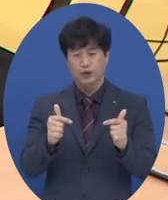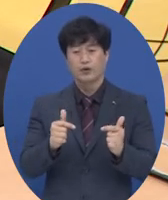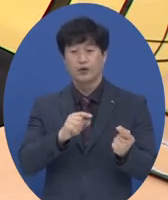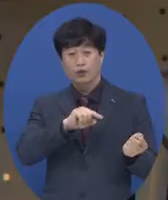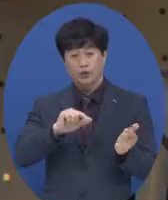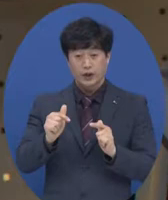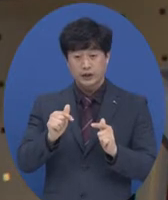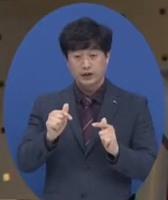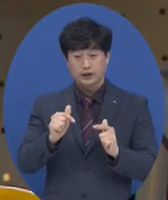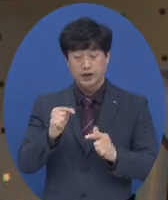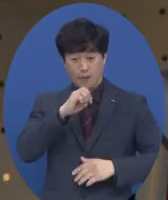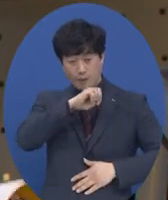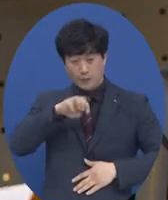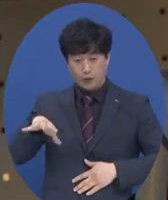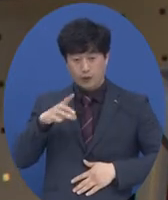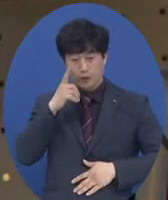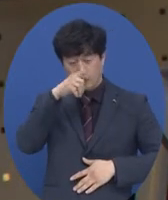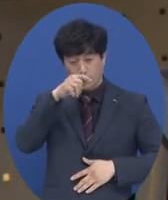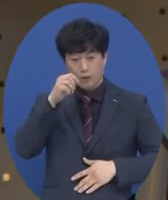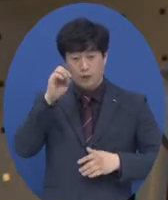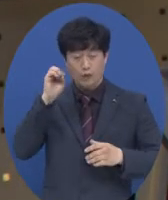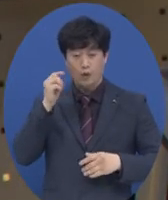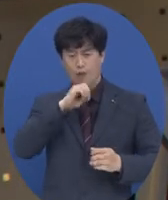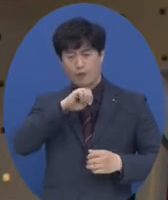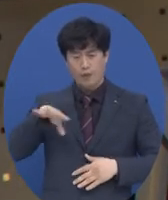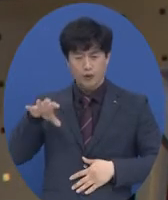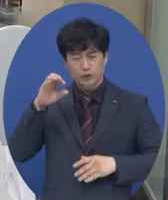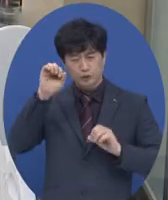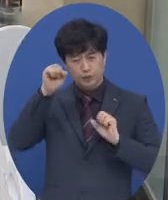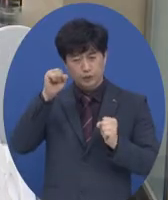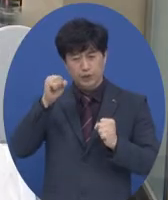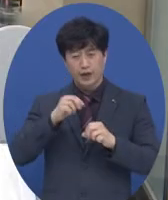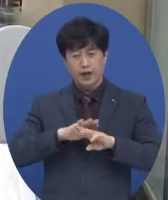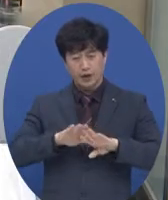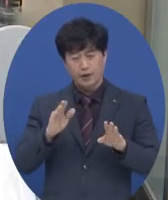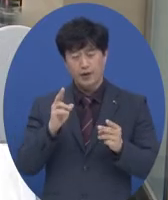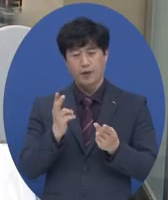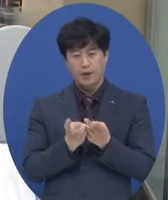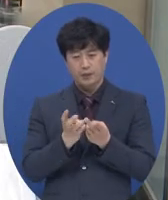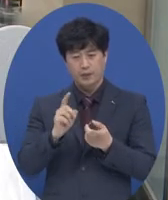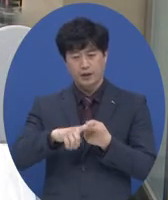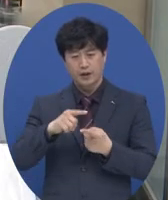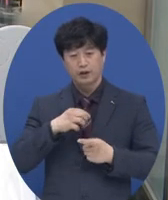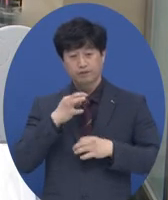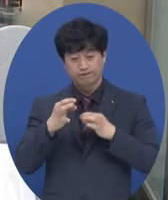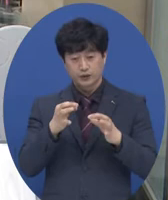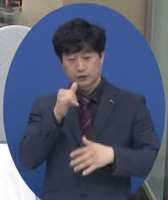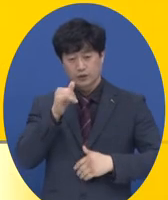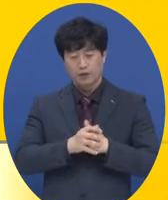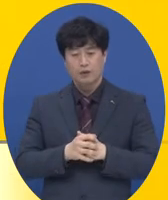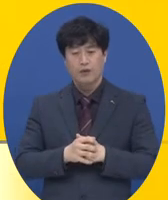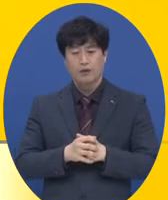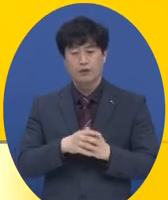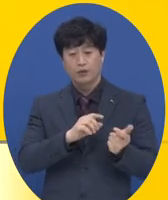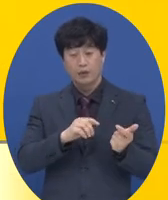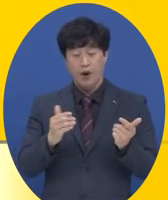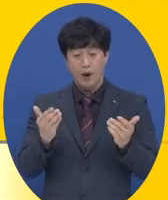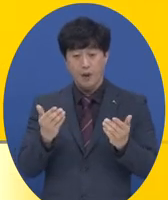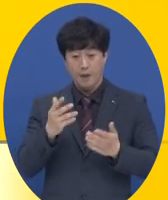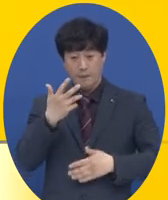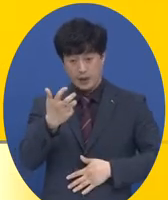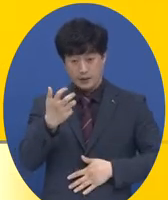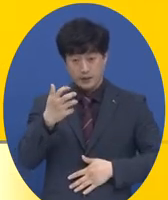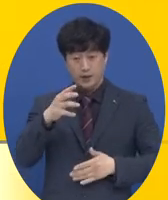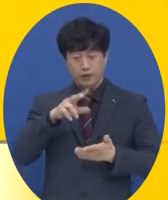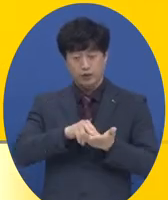필요성과 유기동물 해결 방안에 대한 목소리가 나왔습니다. 경기도 바이오산업 발전, 경기도의 노동복지 등총 80개